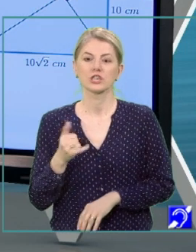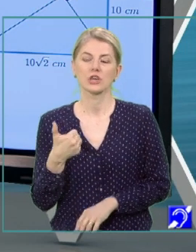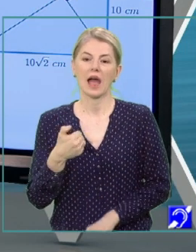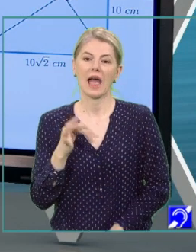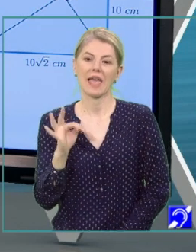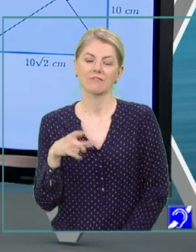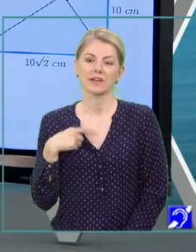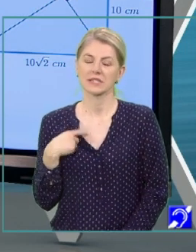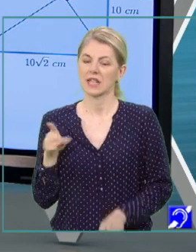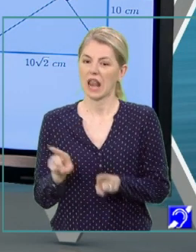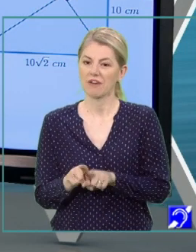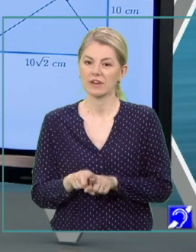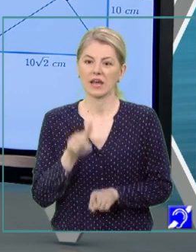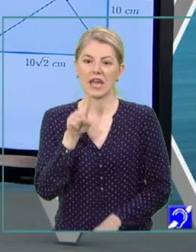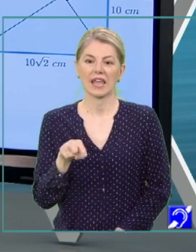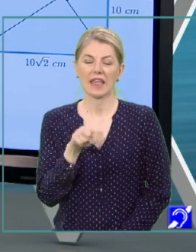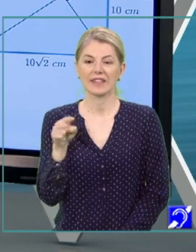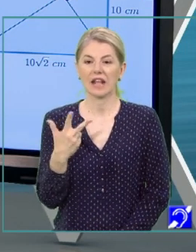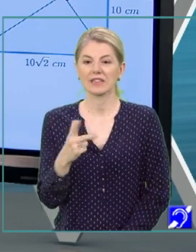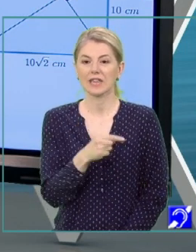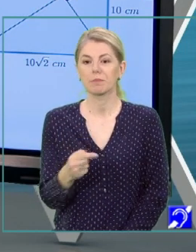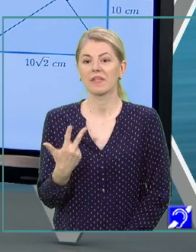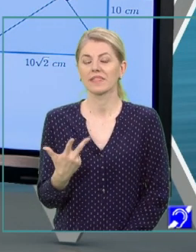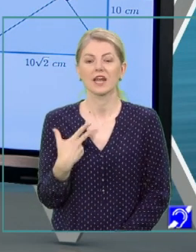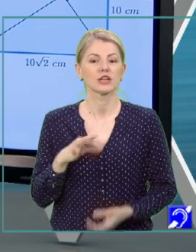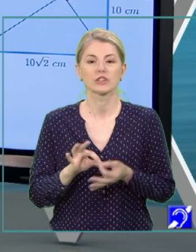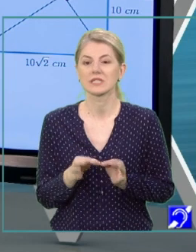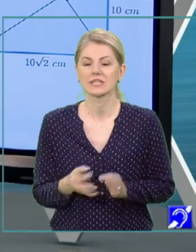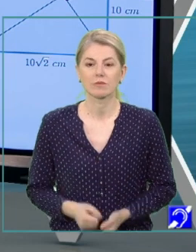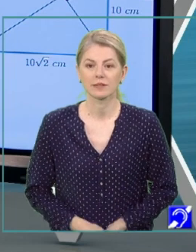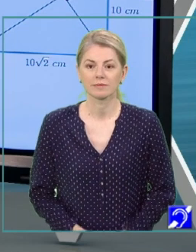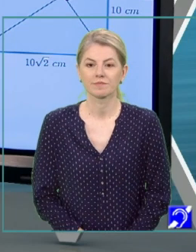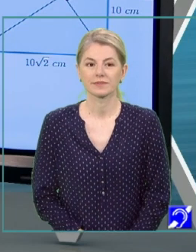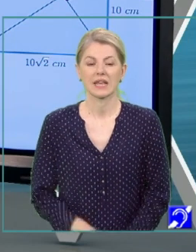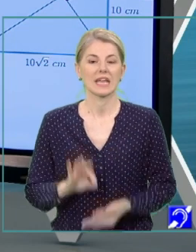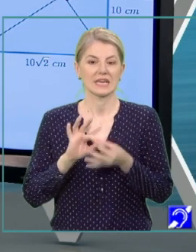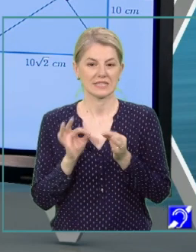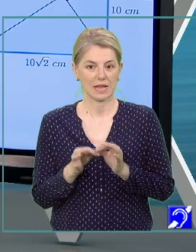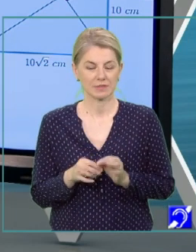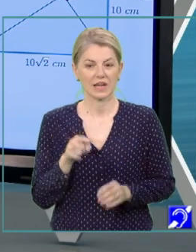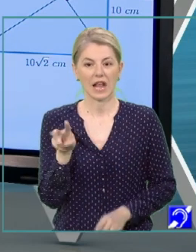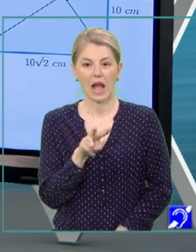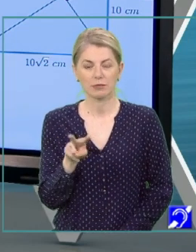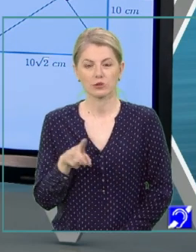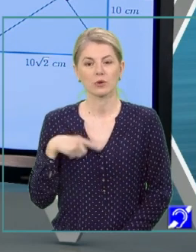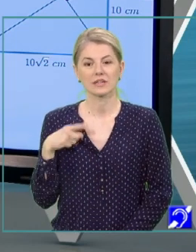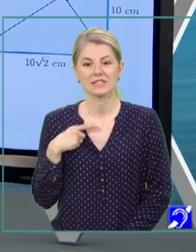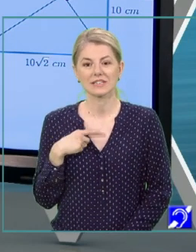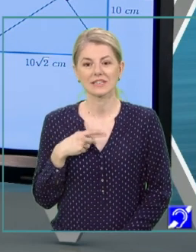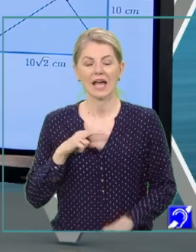AF pe AD este tot radical din 3 pe 3. Ce înseamnă lucrul acesta? Înseamnă că cele două triunghiuri